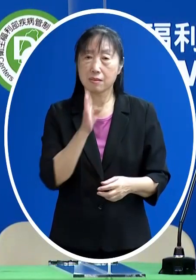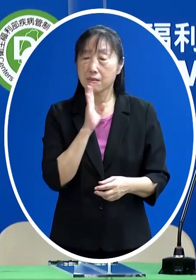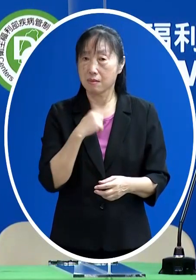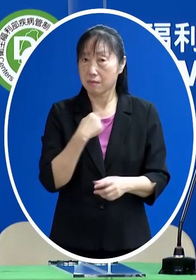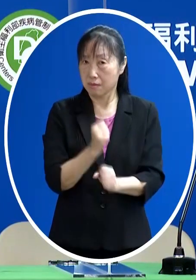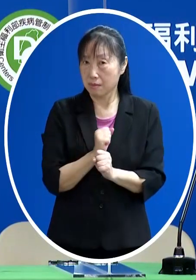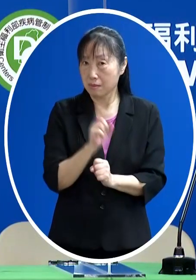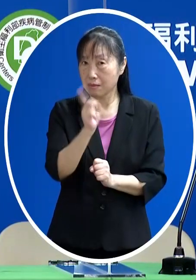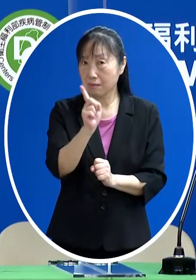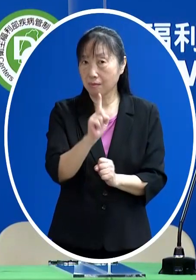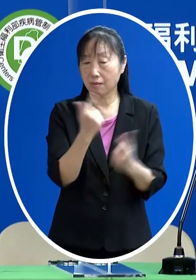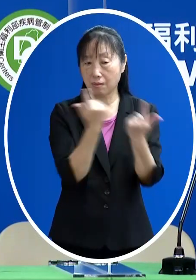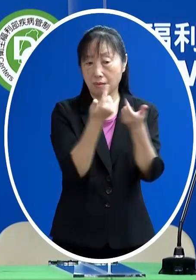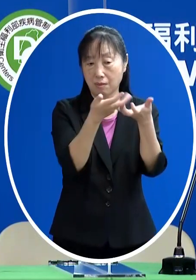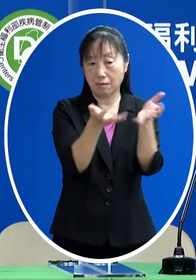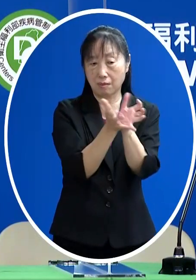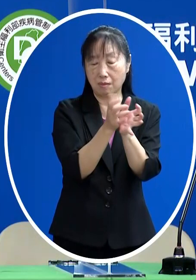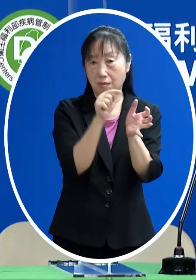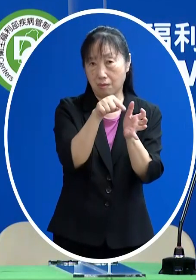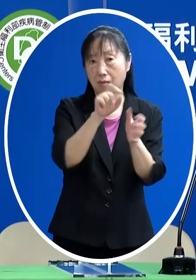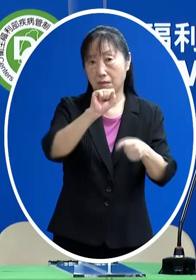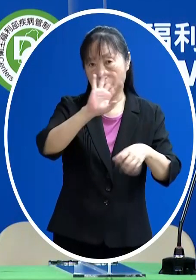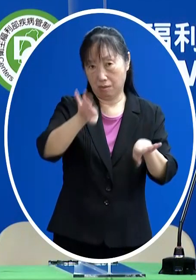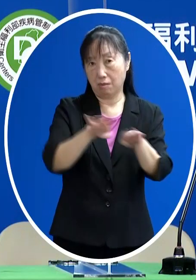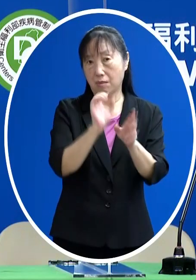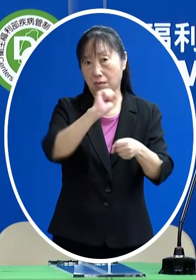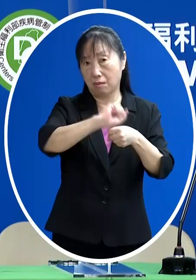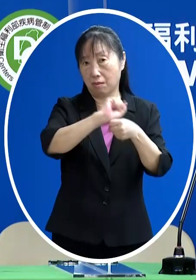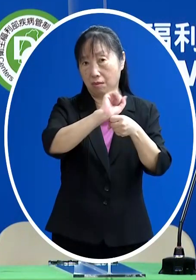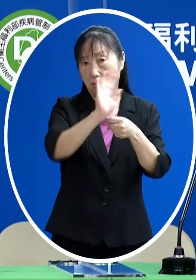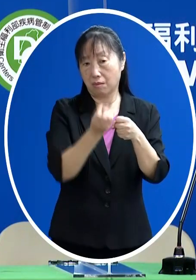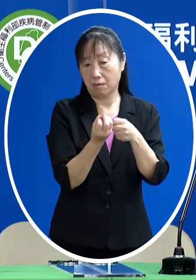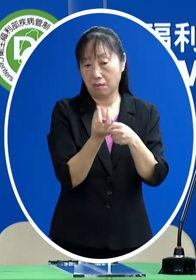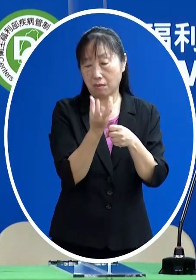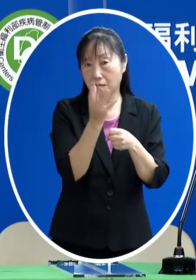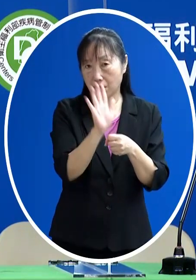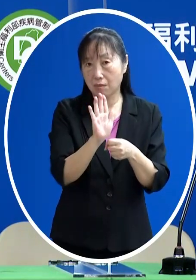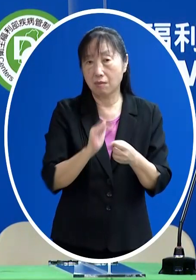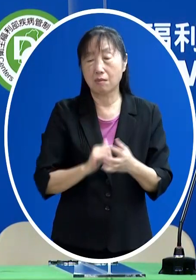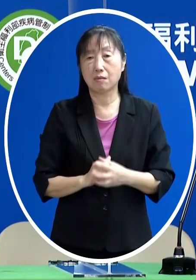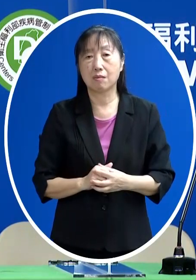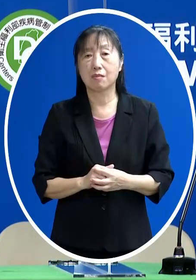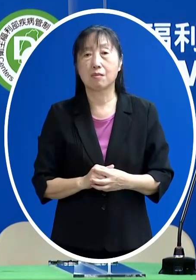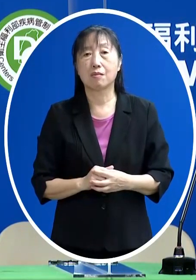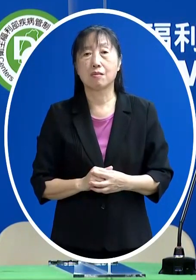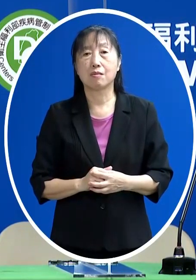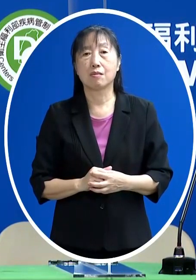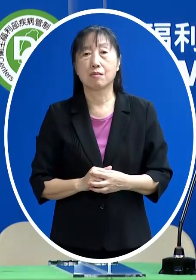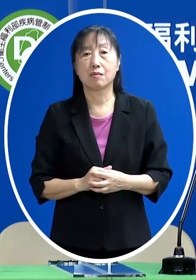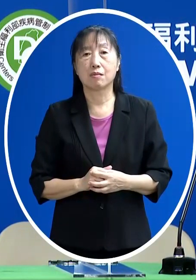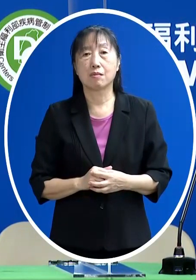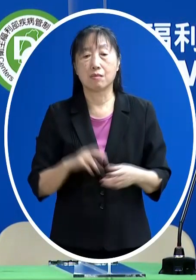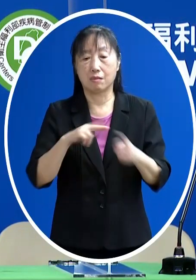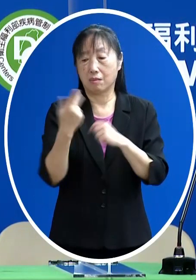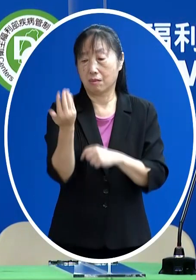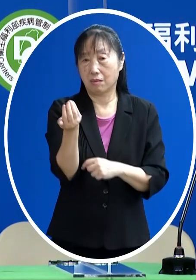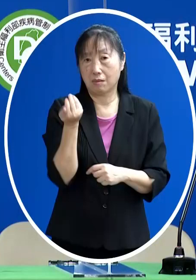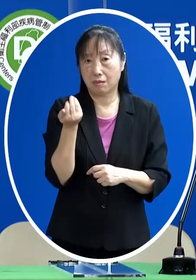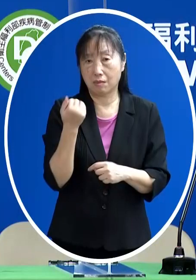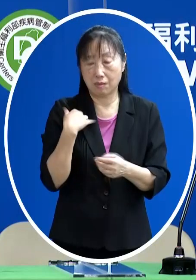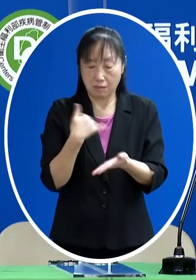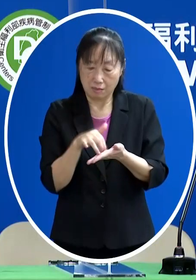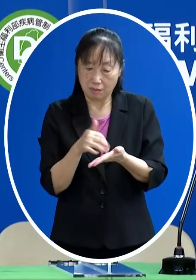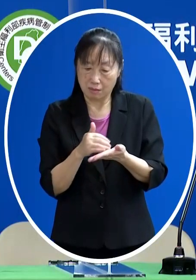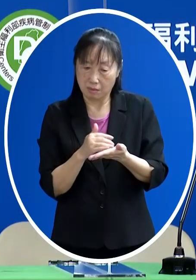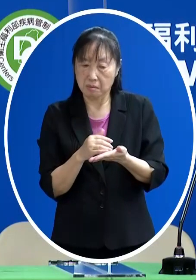到，在北部的部分已经开始在上升哈。那所以其实跟先前的评估大致